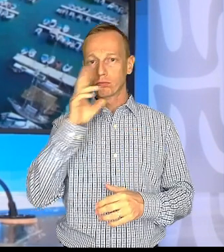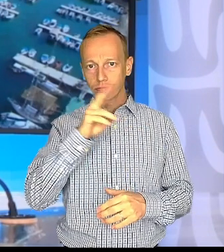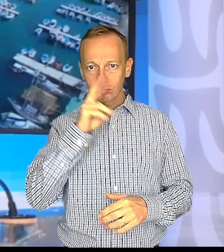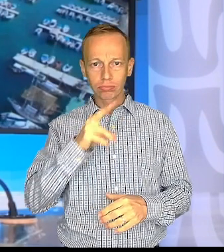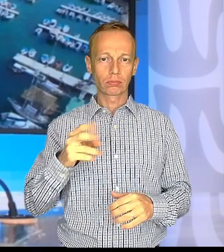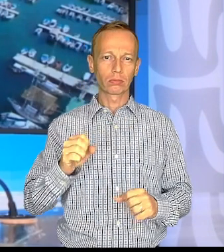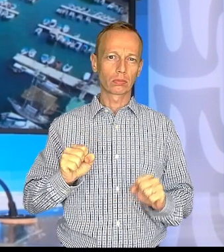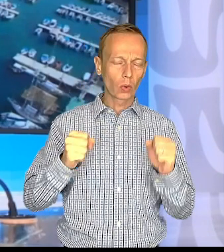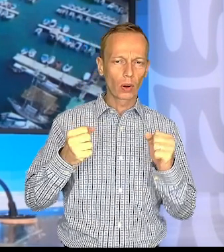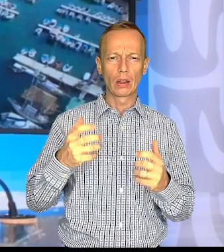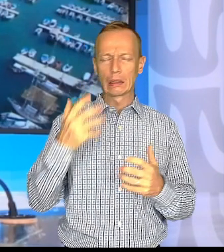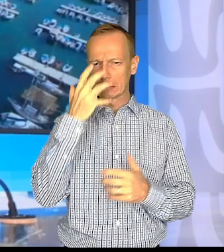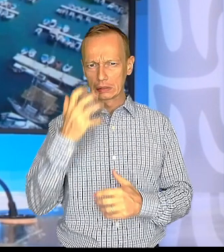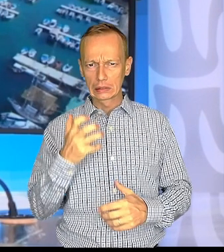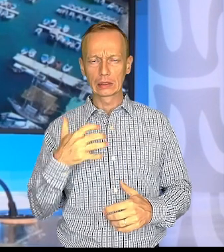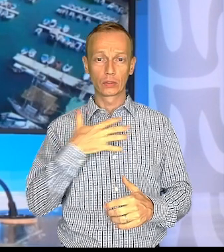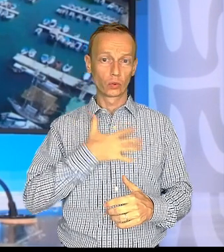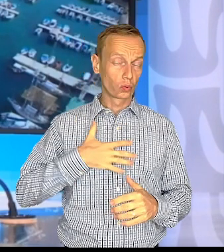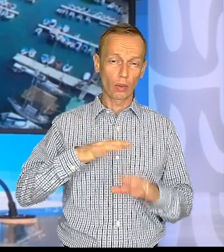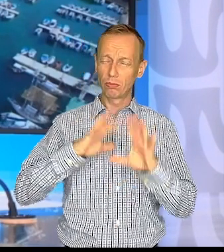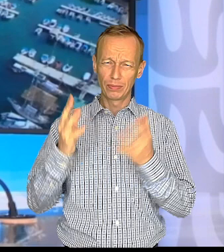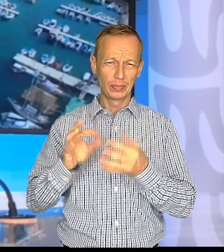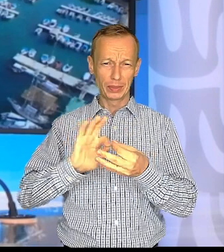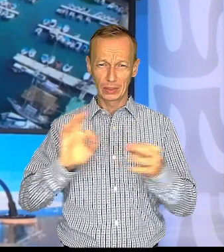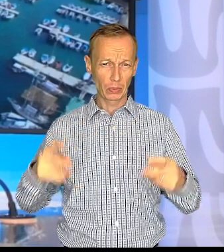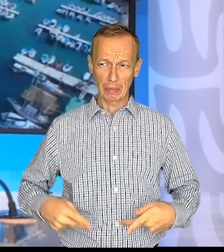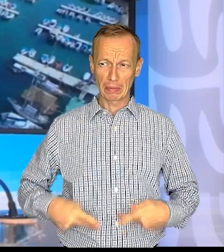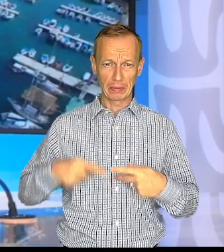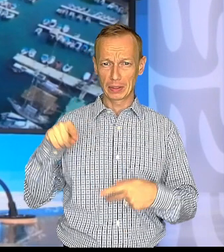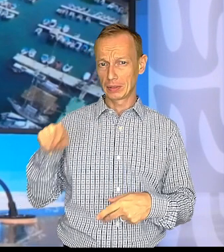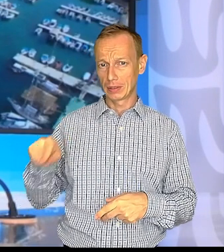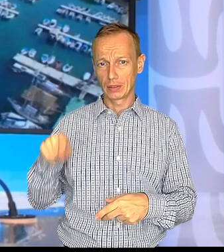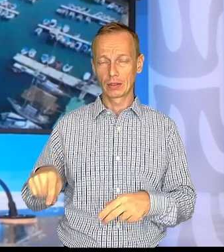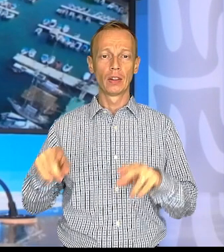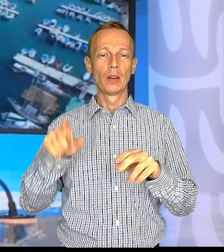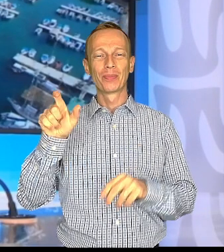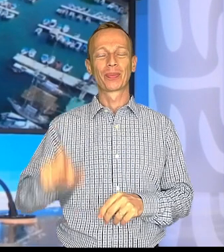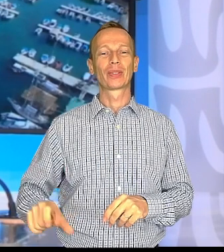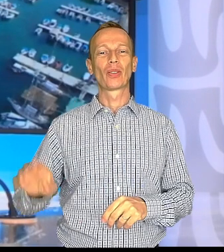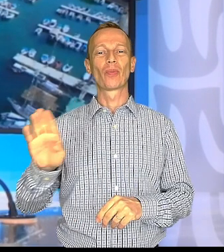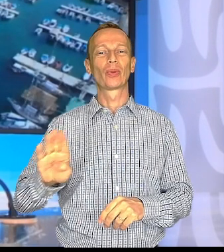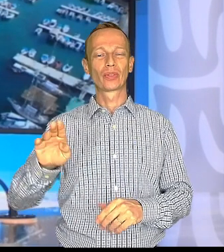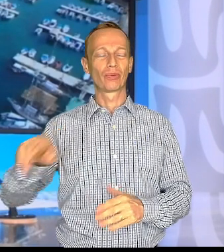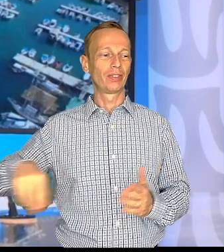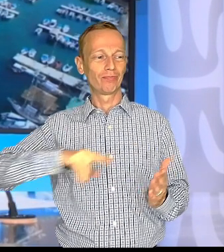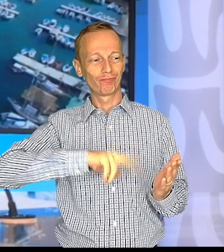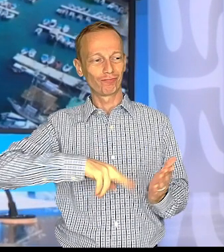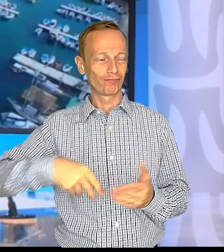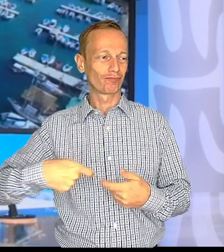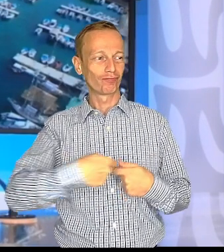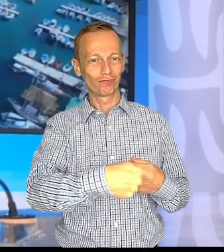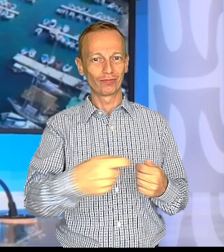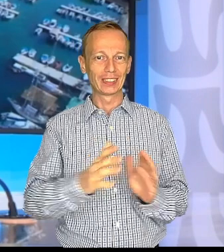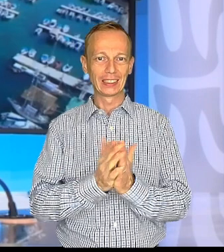'ironie, de fureur, de douleur, de tristesse et de quelques joies aussi. L'histoire d'une vie extraordinaire, celle de Moana de Nukuhiva,